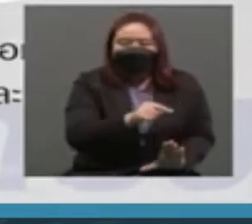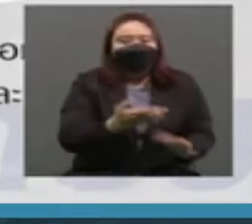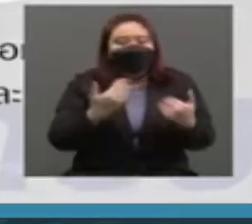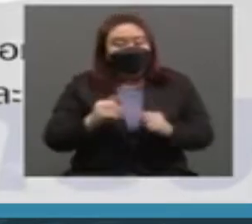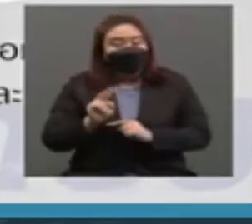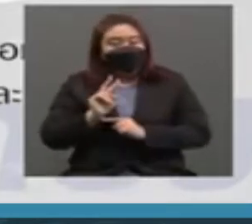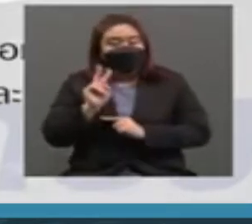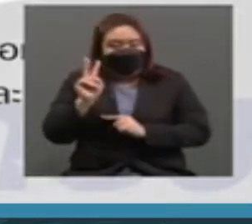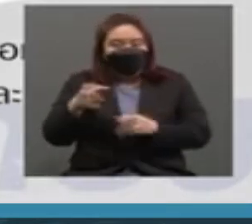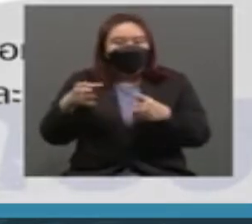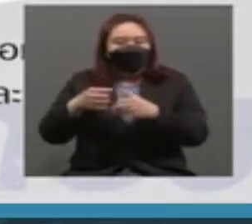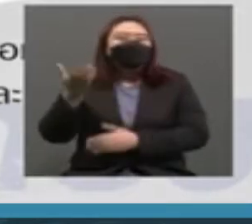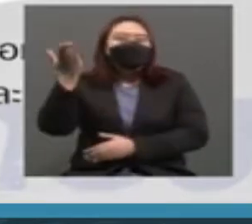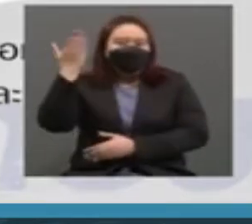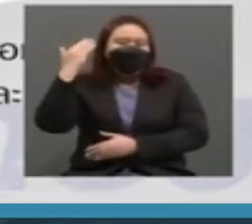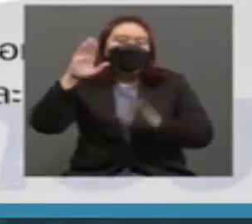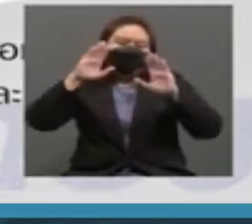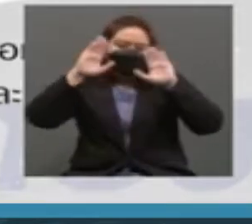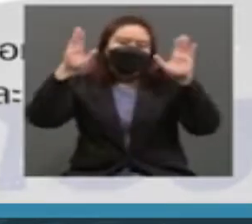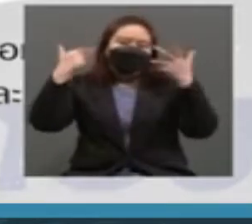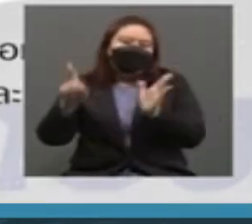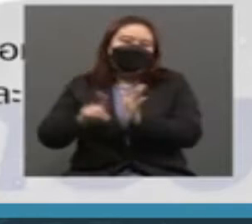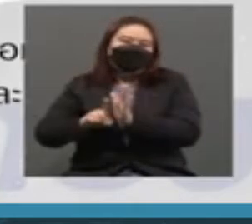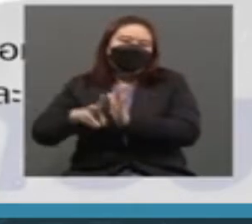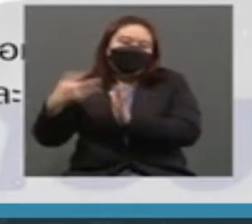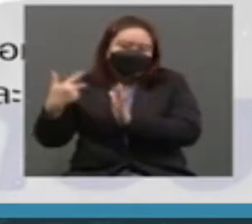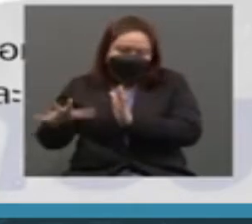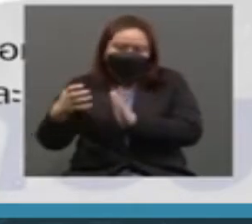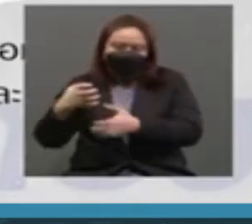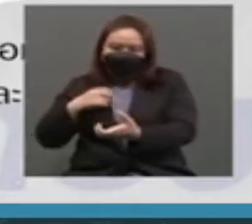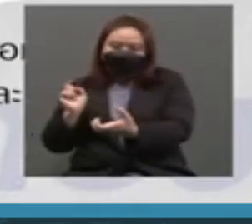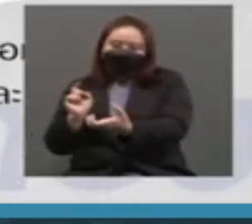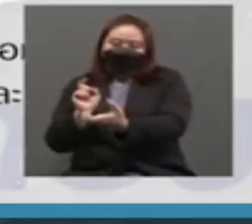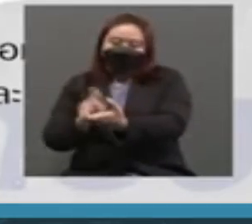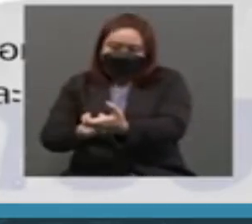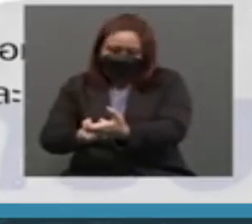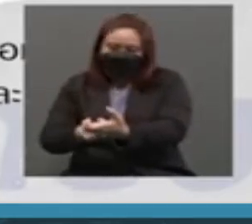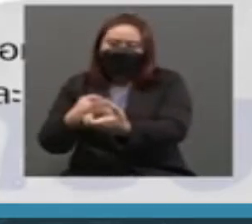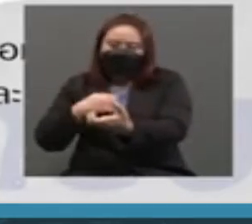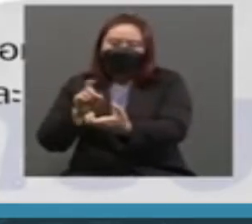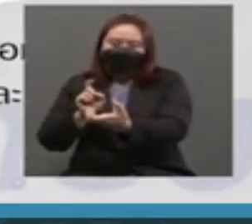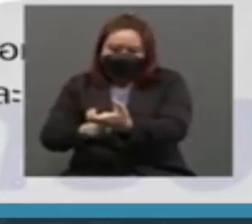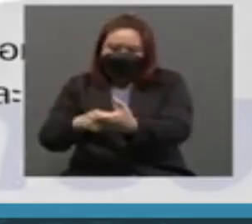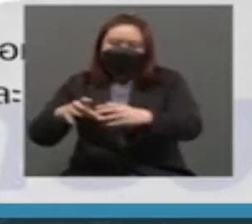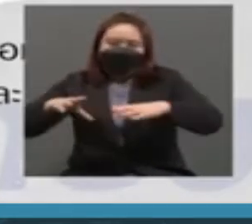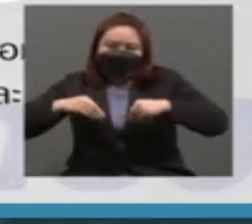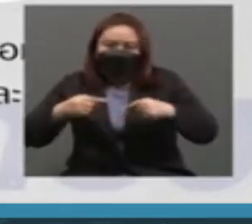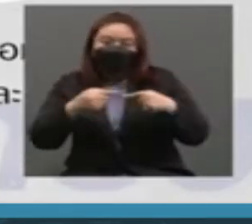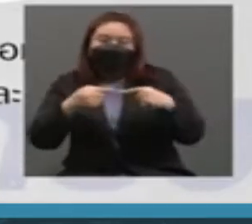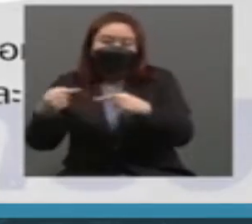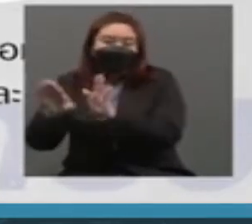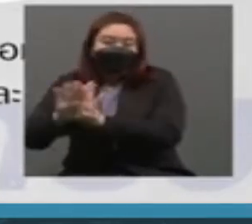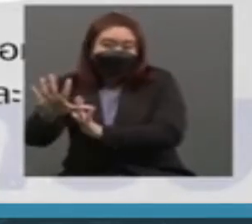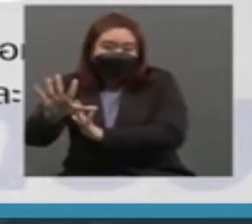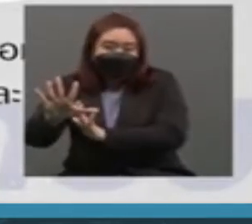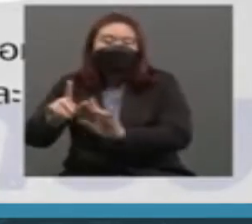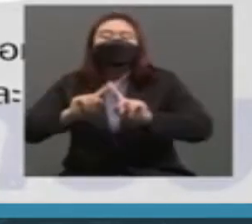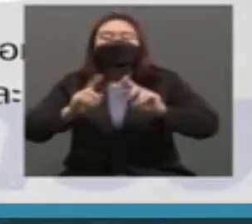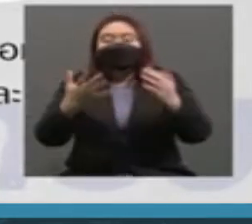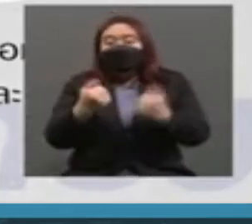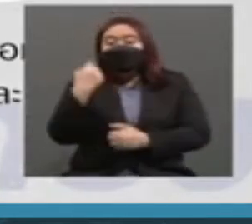ายจากจำนวน 26,270,000 รายส่วนที่เหลือยังสามารถกดยืนยันสิทธิ์ผ่านแอปพลิเคชันเป๋าตังได้อย่